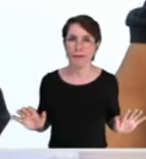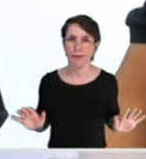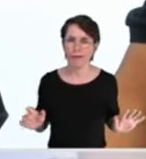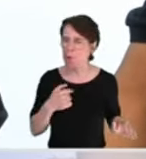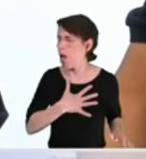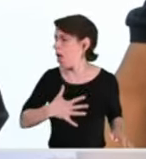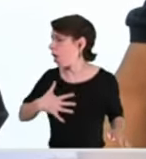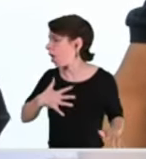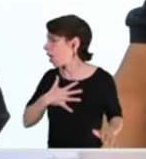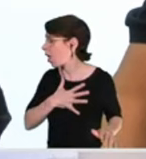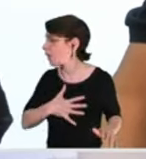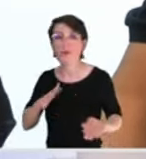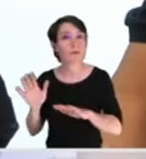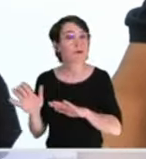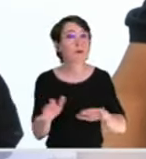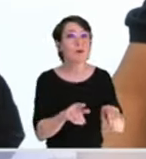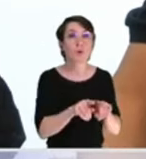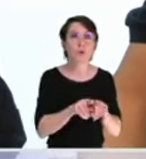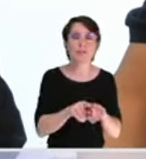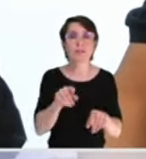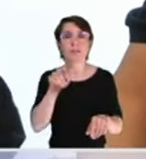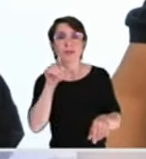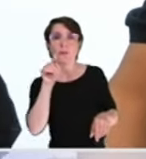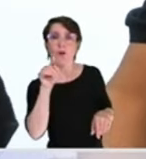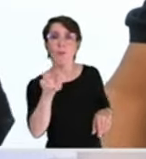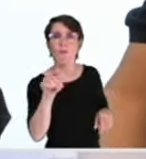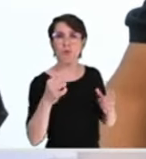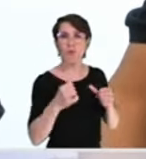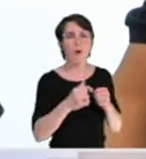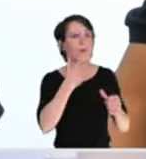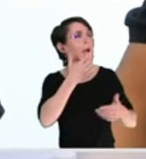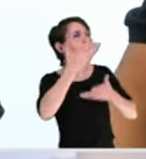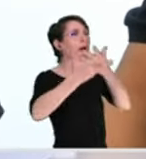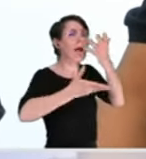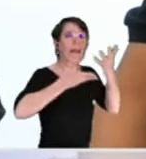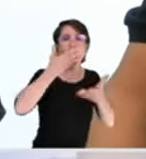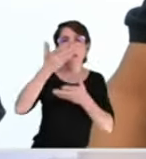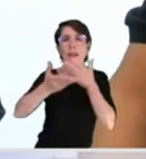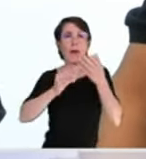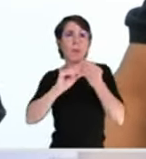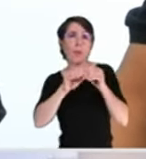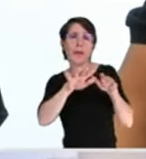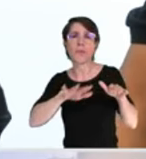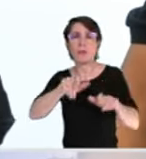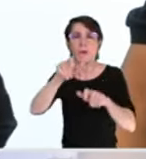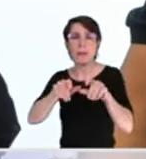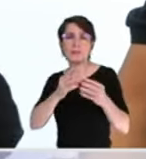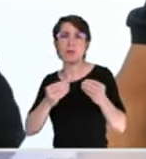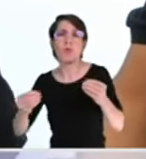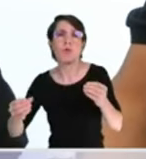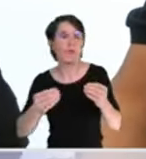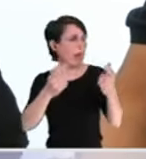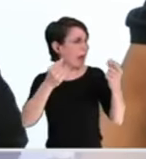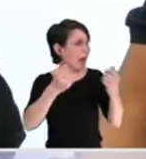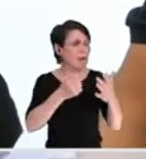Écœuré par vos discours larmoyants, la main sur le cœur et l'autre sur le portefeuille, sur le pouvoir d'achat des plus modestes, pendant que vous vous